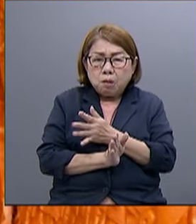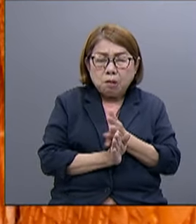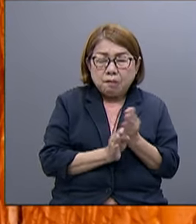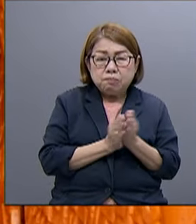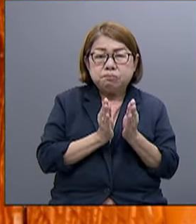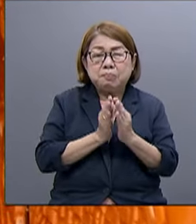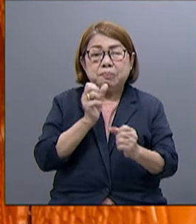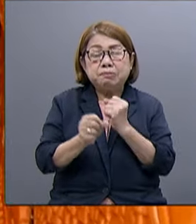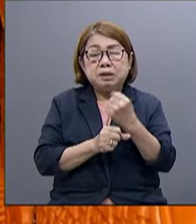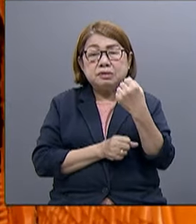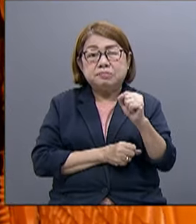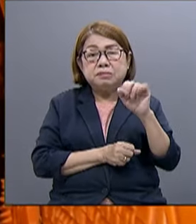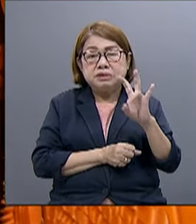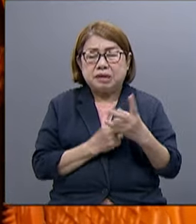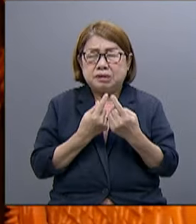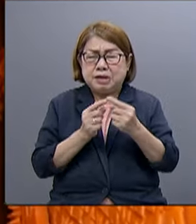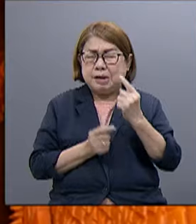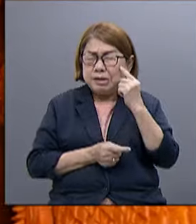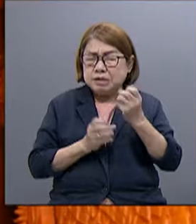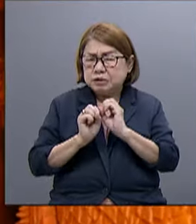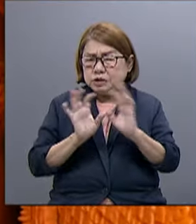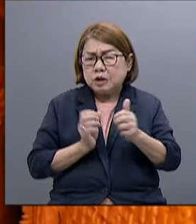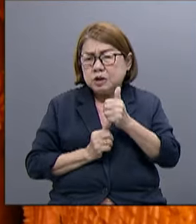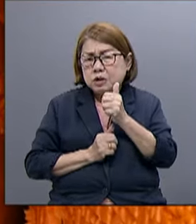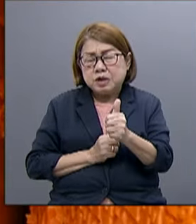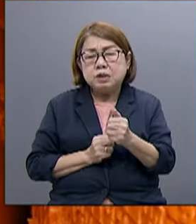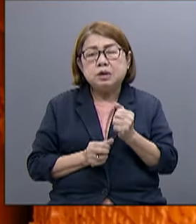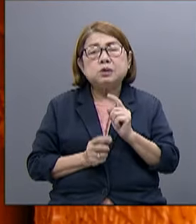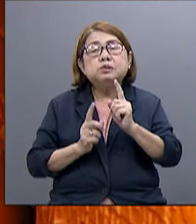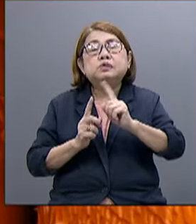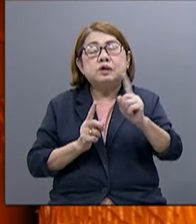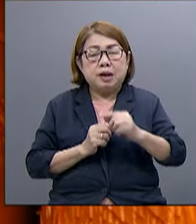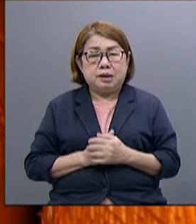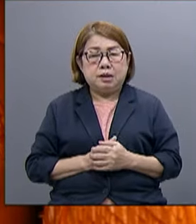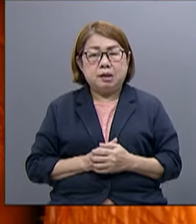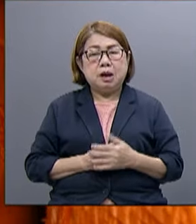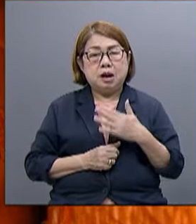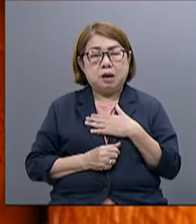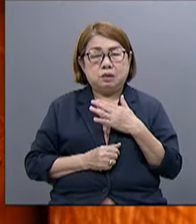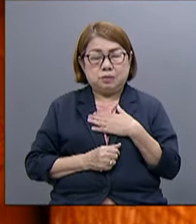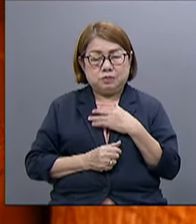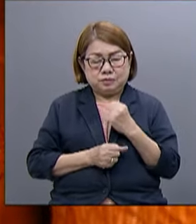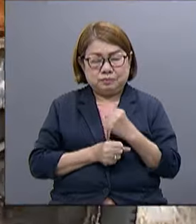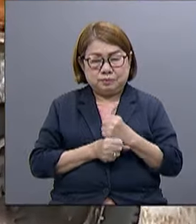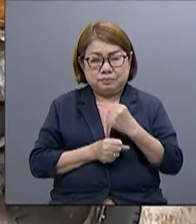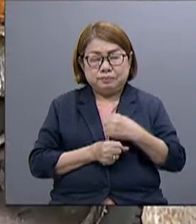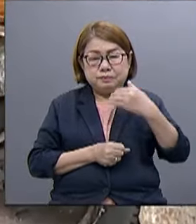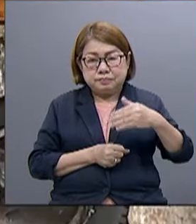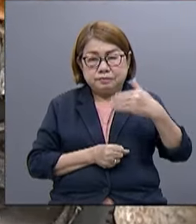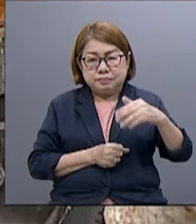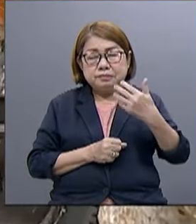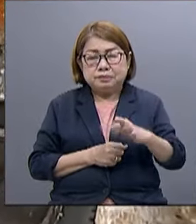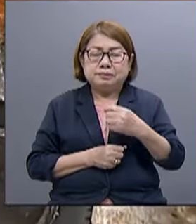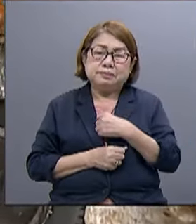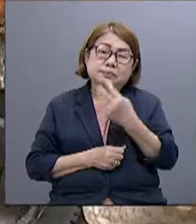พี่คิดว่าเสน่ห์ของการทำเทียนงานแห่เทียนอยู่ที่ตรงไหนครับ มันก็ดู